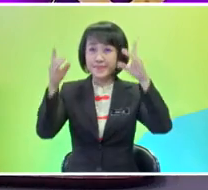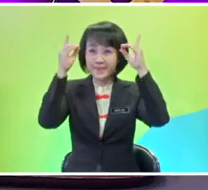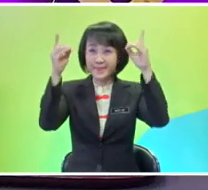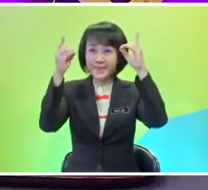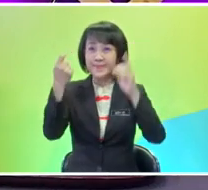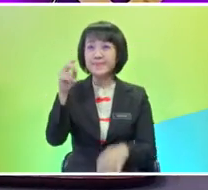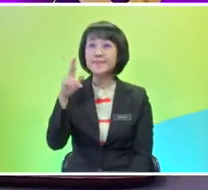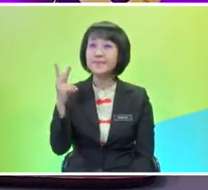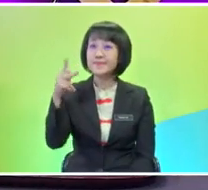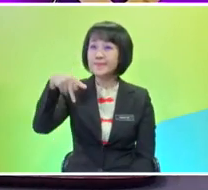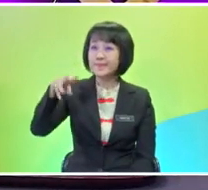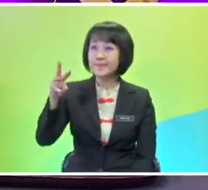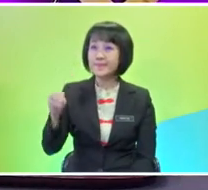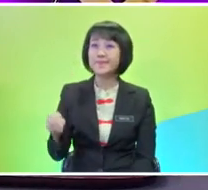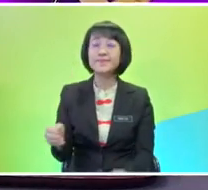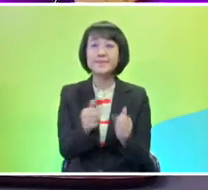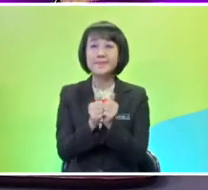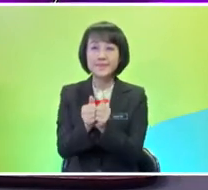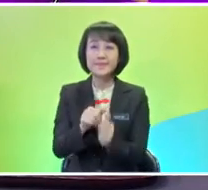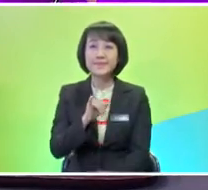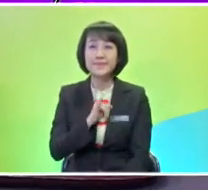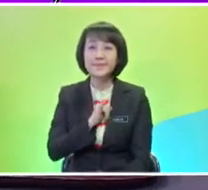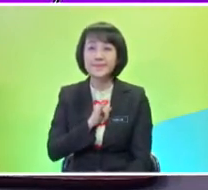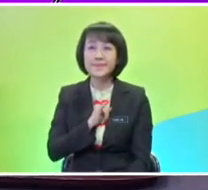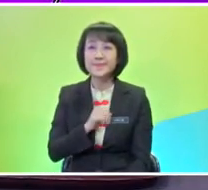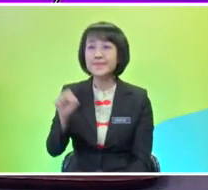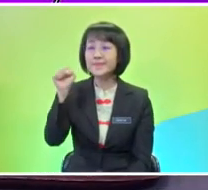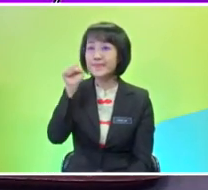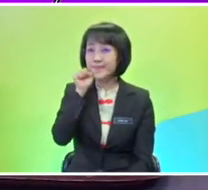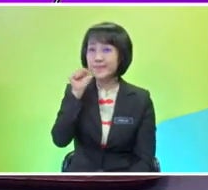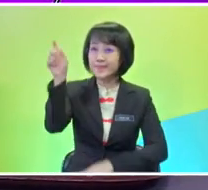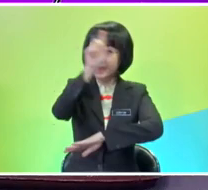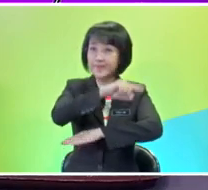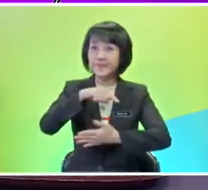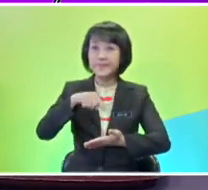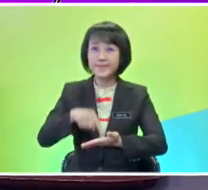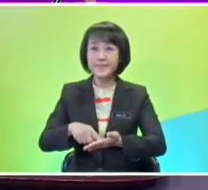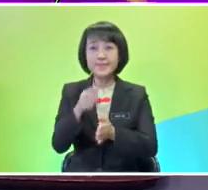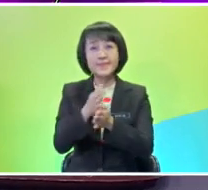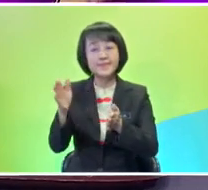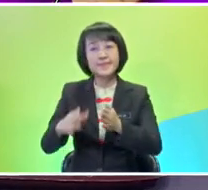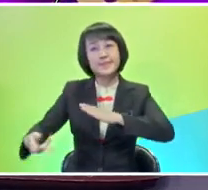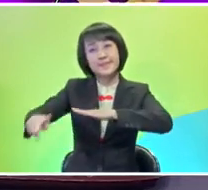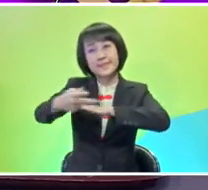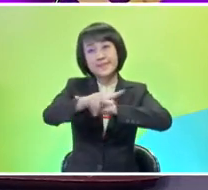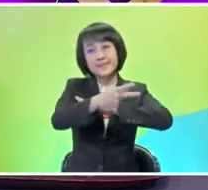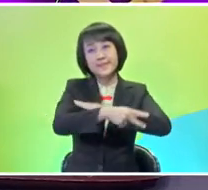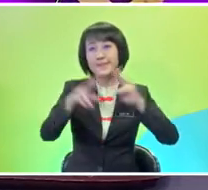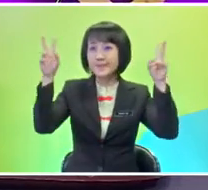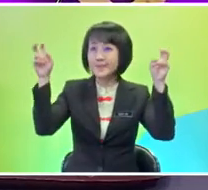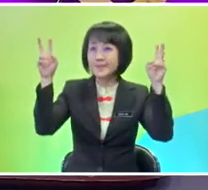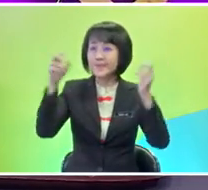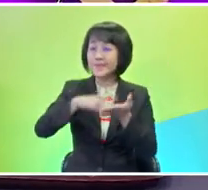bertemankan saya shamira Nazi hari ini kita dekat tepi pantai keren bagi mata